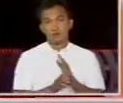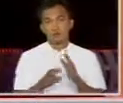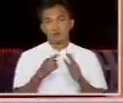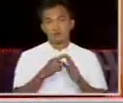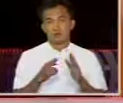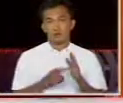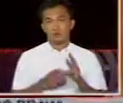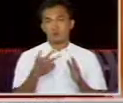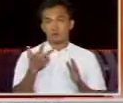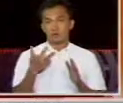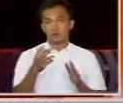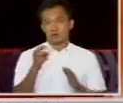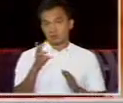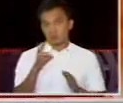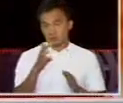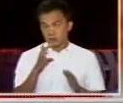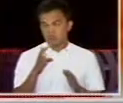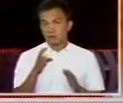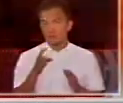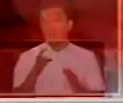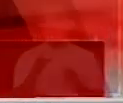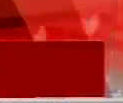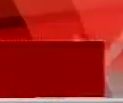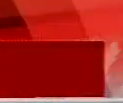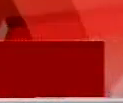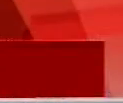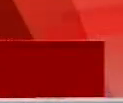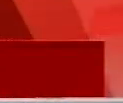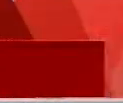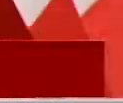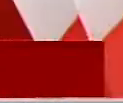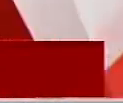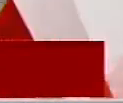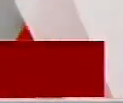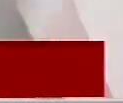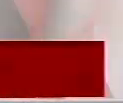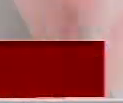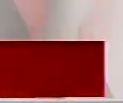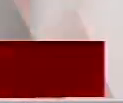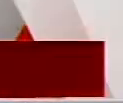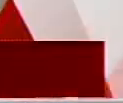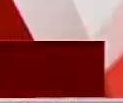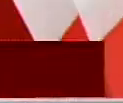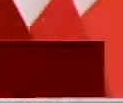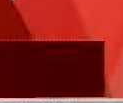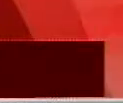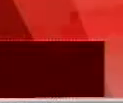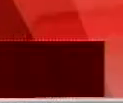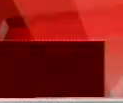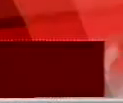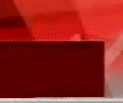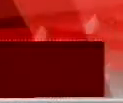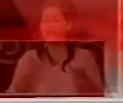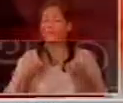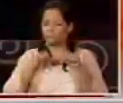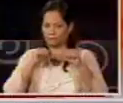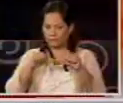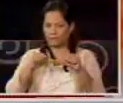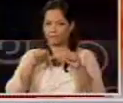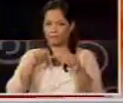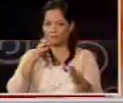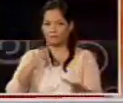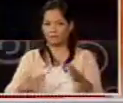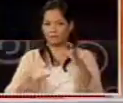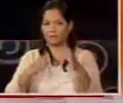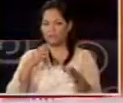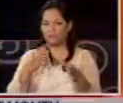3, Section 16 po yan. At ayon po doon, pag namatay, buhay pa rin po ang kaso. And there is what you